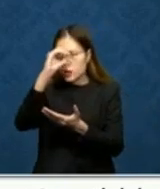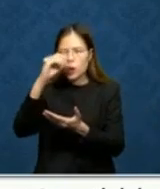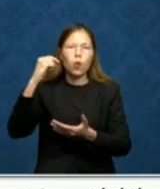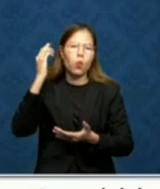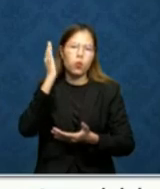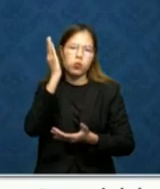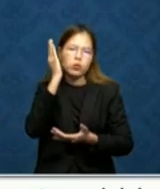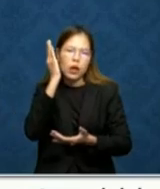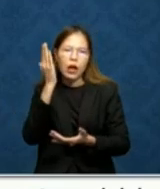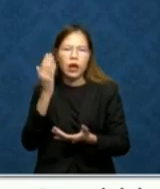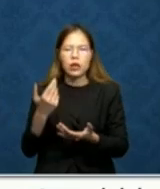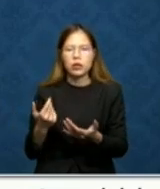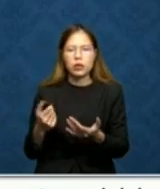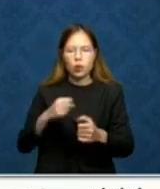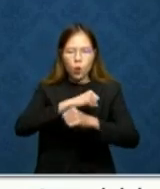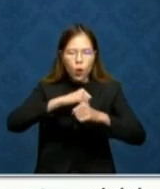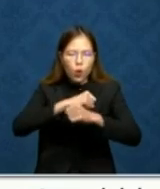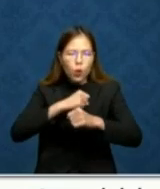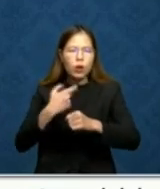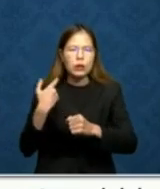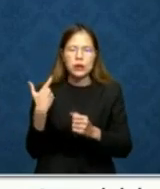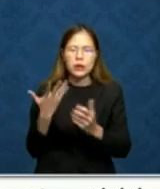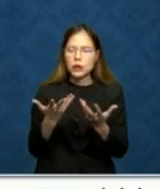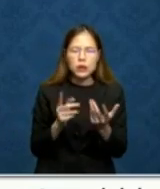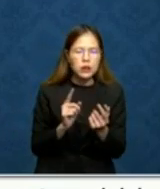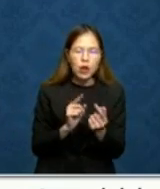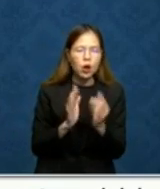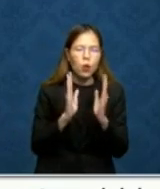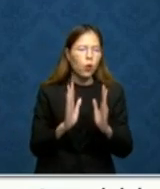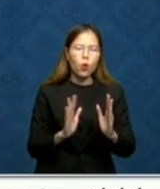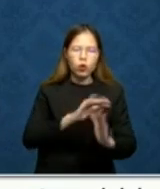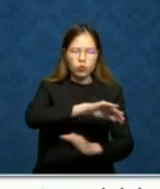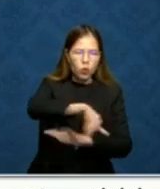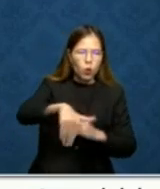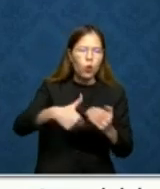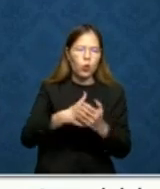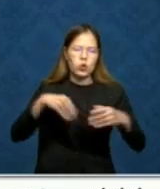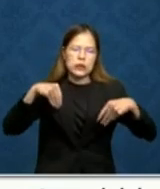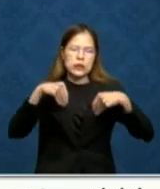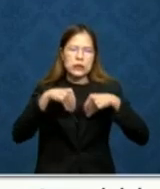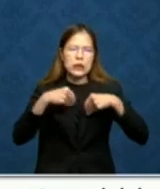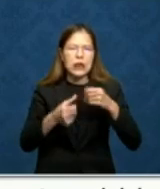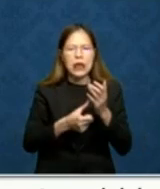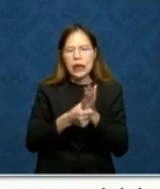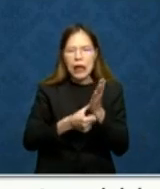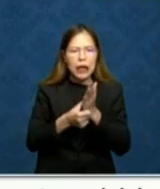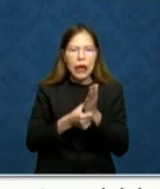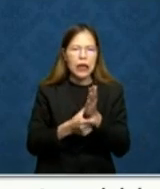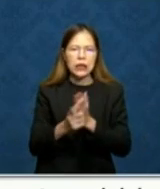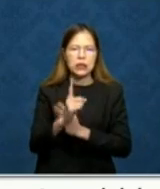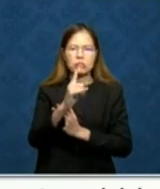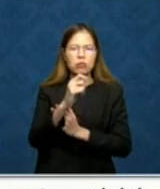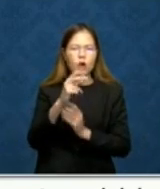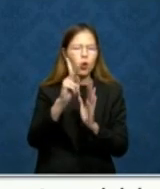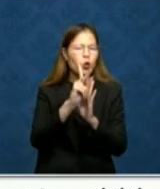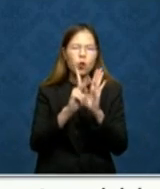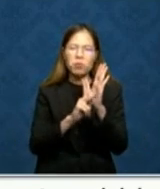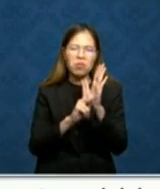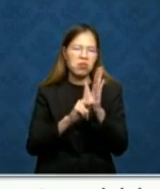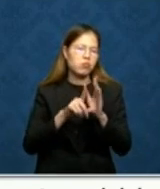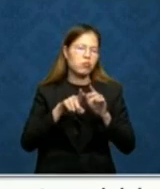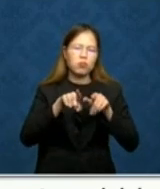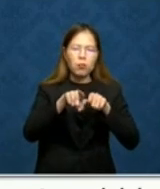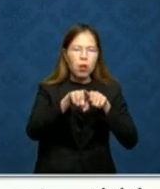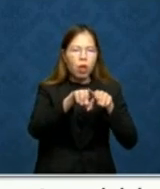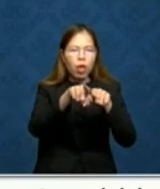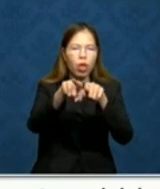มันเกิดขึ้นกับทุกๆคนรอบตัวของทุกท่านนะคะและเรายังไม่มีทางแก้ไขมันกฎหมายของบ้านเรายังตามไม่ทันพลวัต